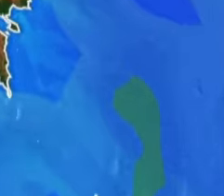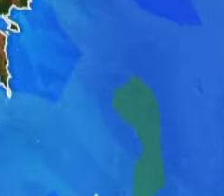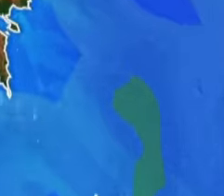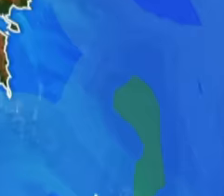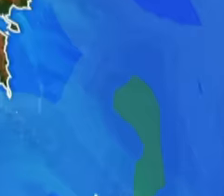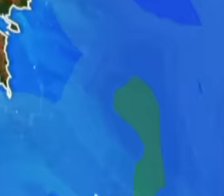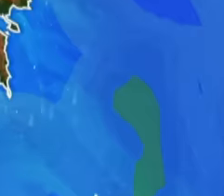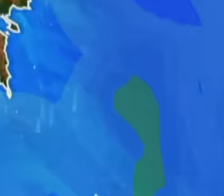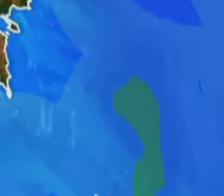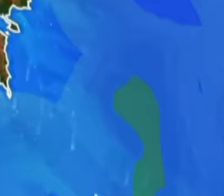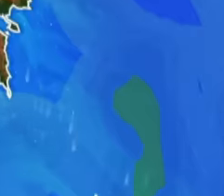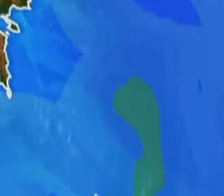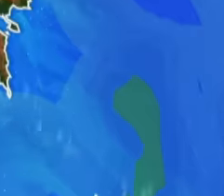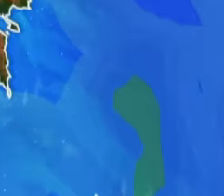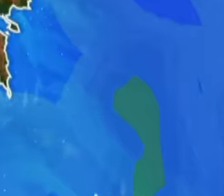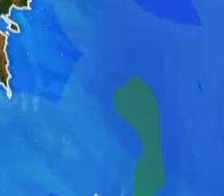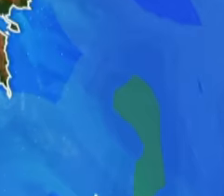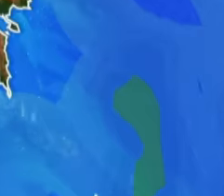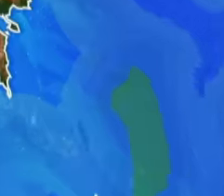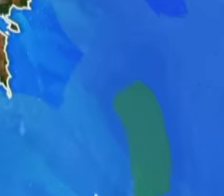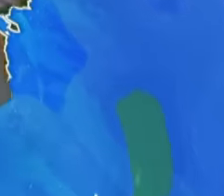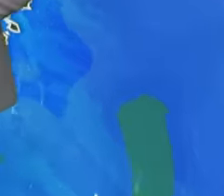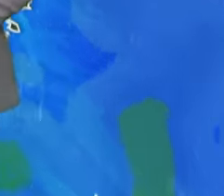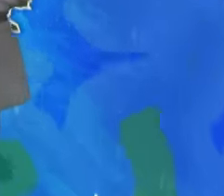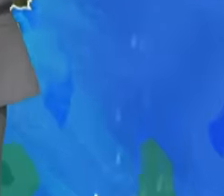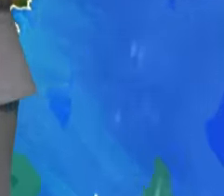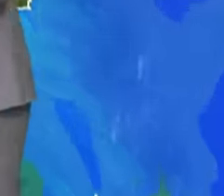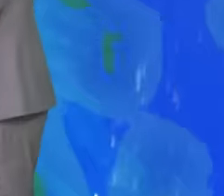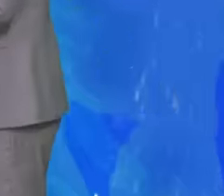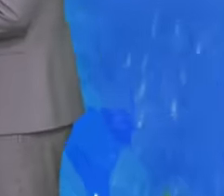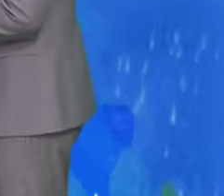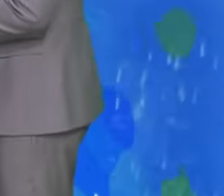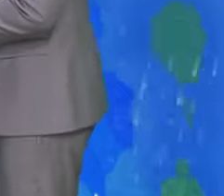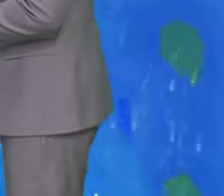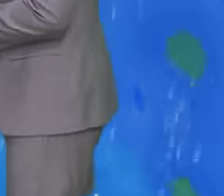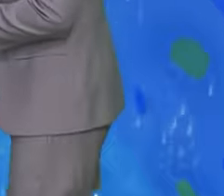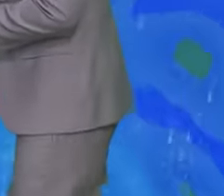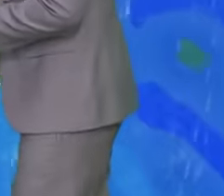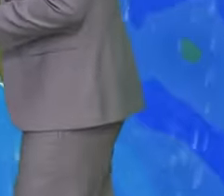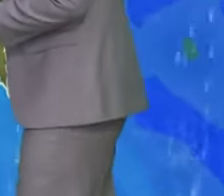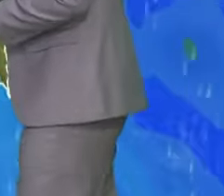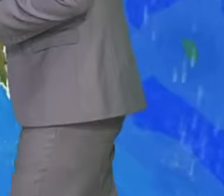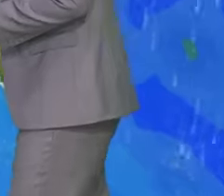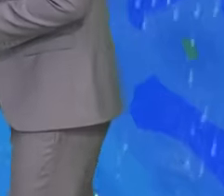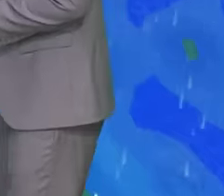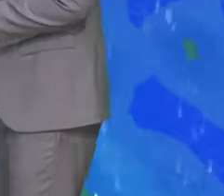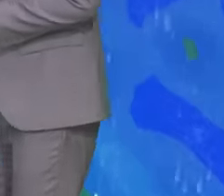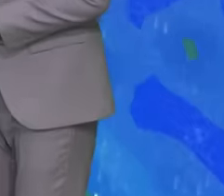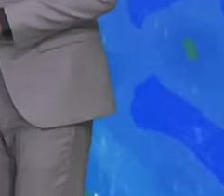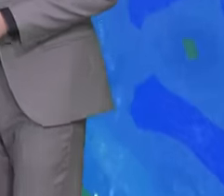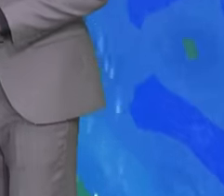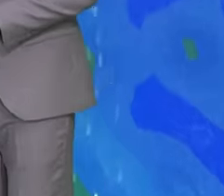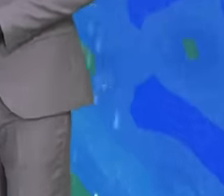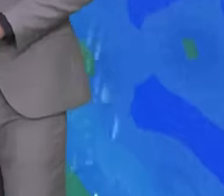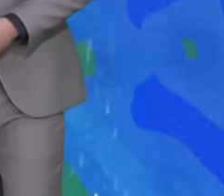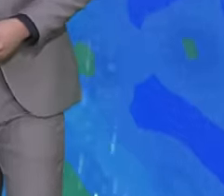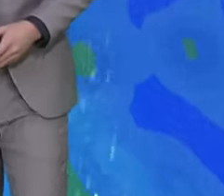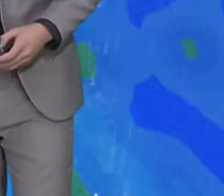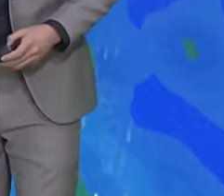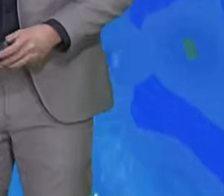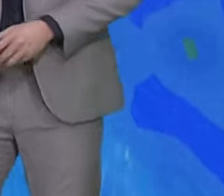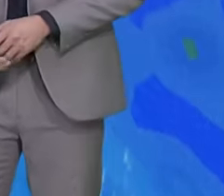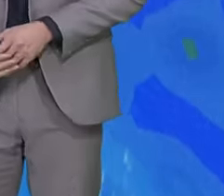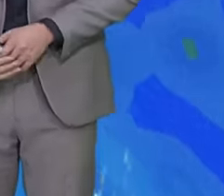Zamboanga del Sur at Zamboanga Sibugay. Bandang gabi, uulan ulit dito sa Caraga, sa Davao Region at maging sa may